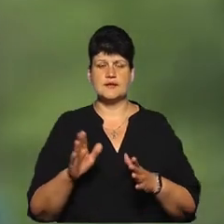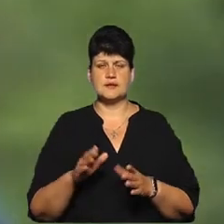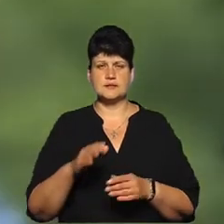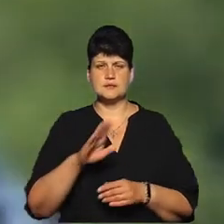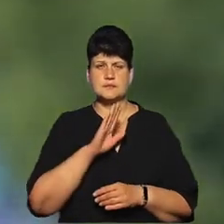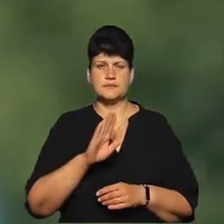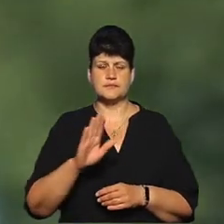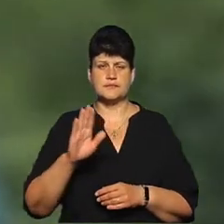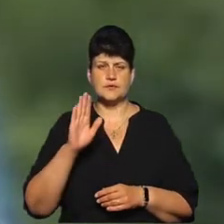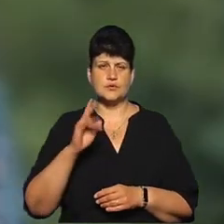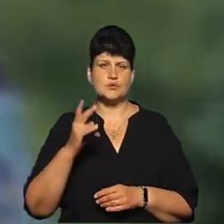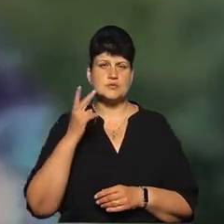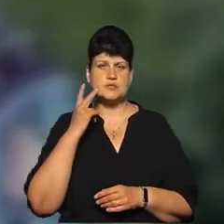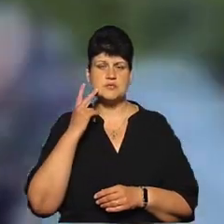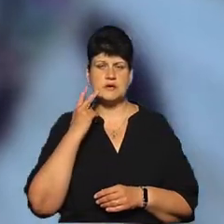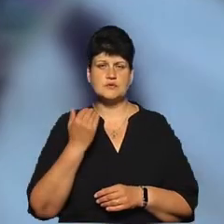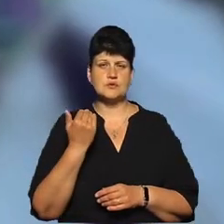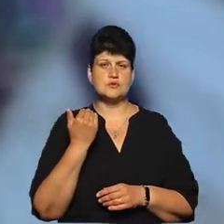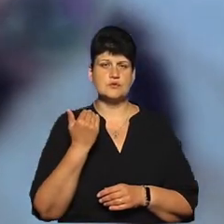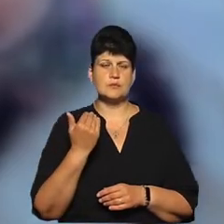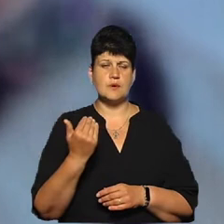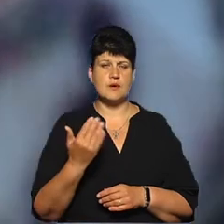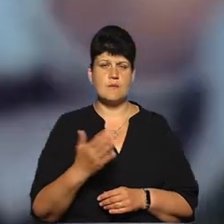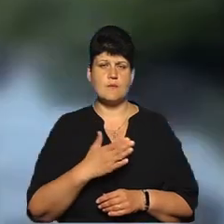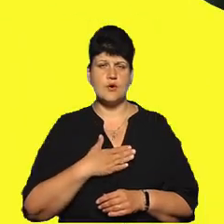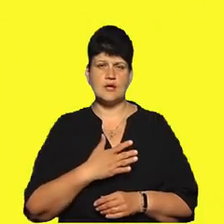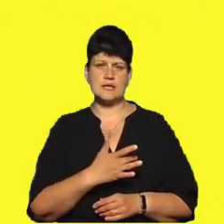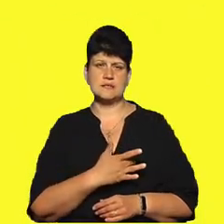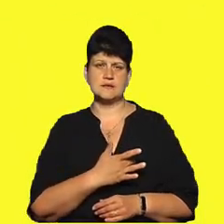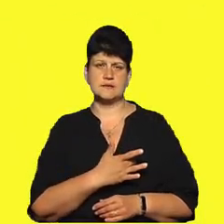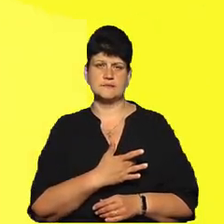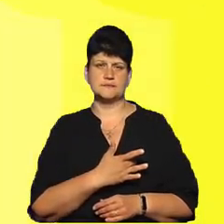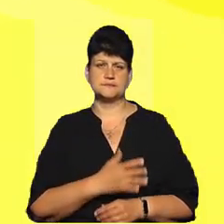завжди з тобою моє серденько.